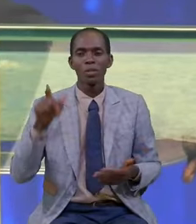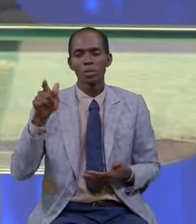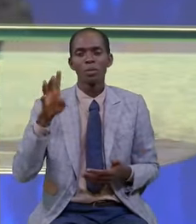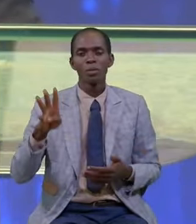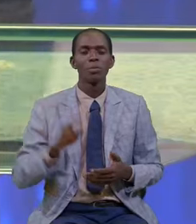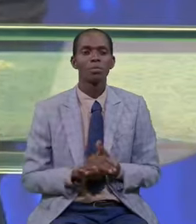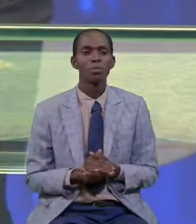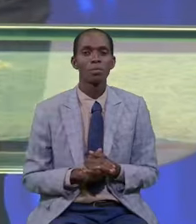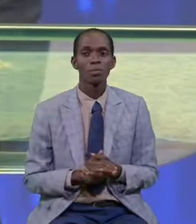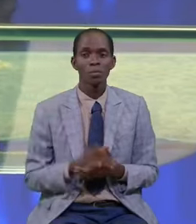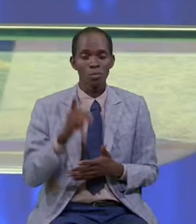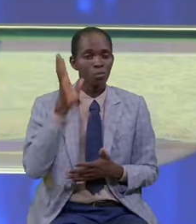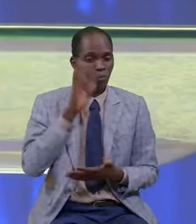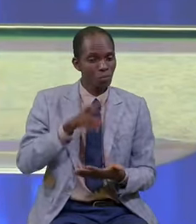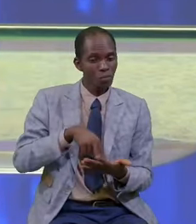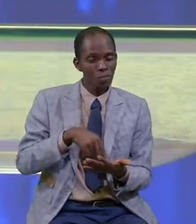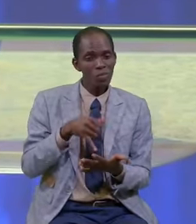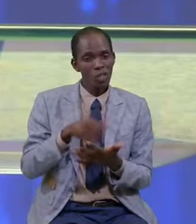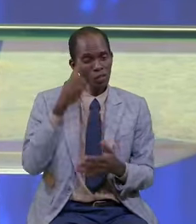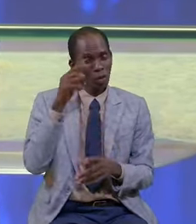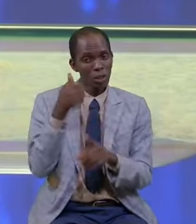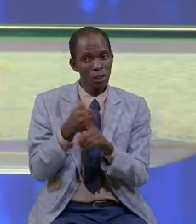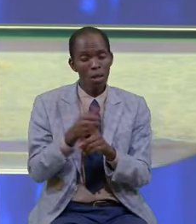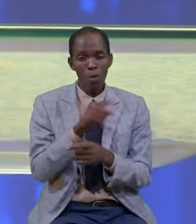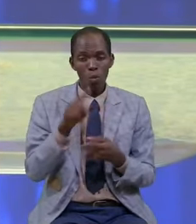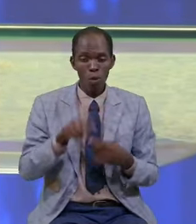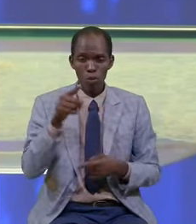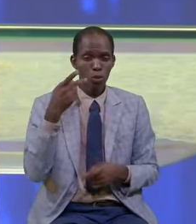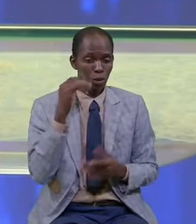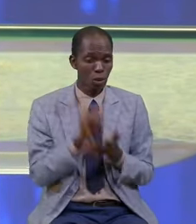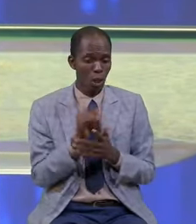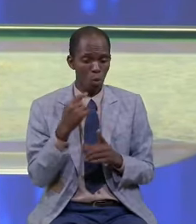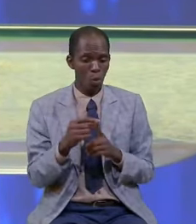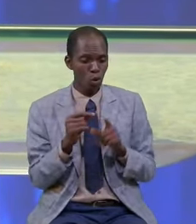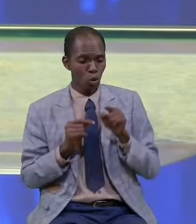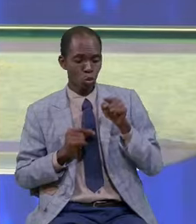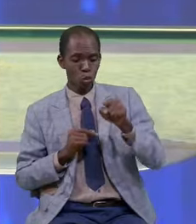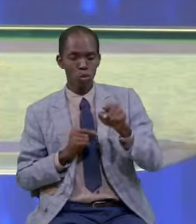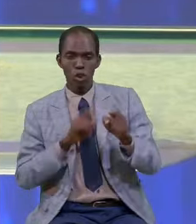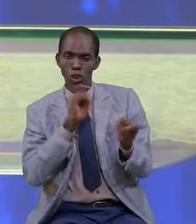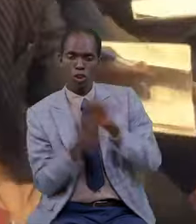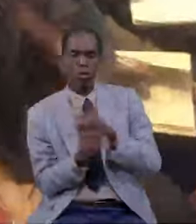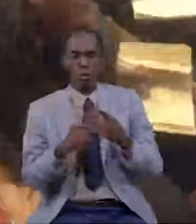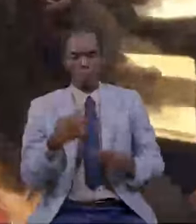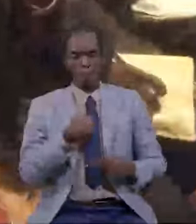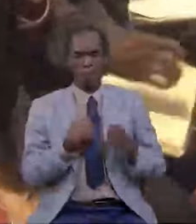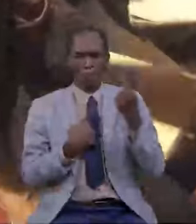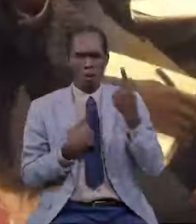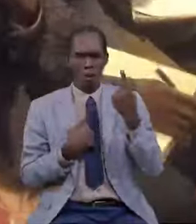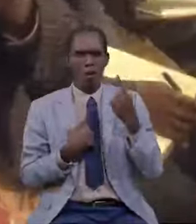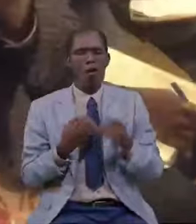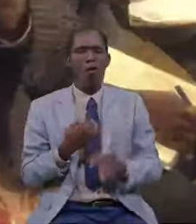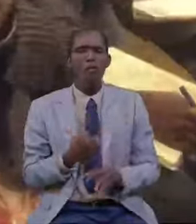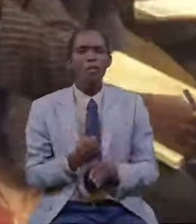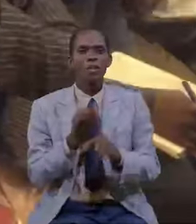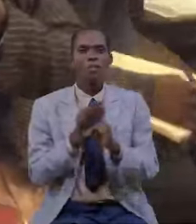1 Thessaloniciens 5, verset 24. Vous allez lire cela pour vous-même. Lorsque vous verrez vous, là où il y a vous, vous mettrez moi. Celui qui